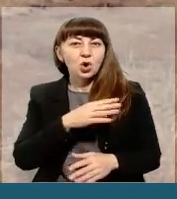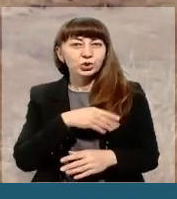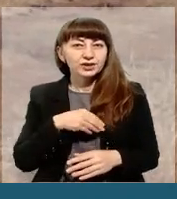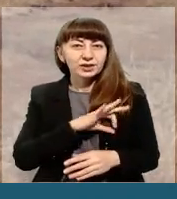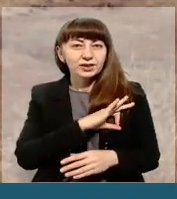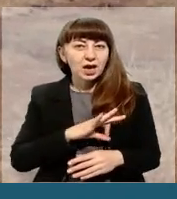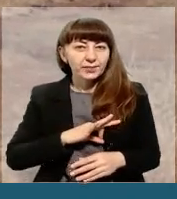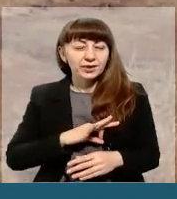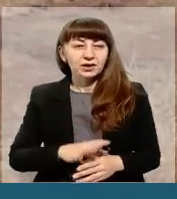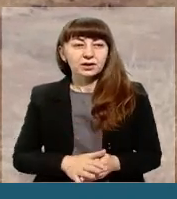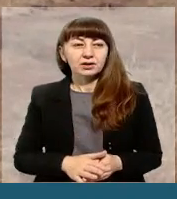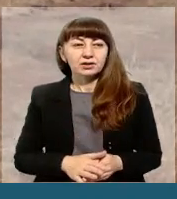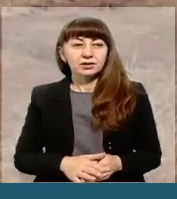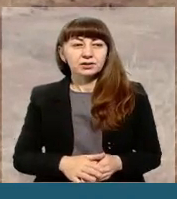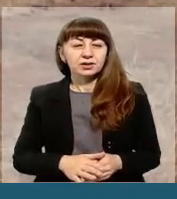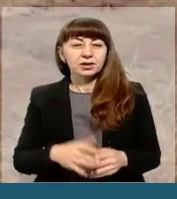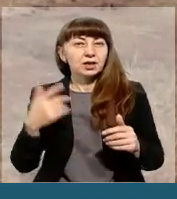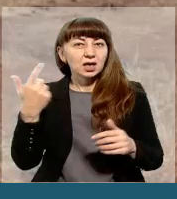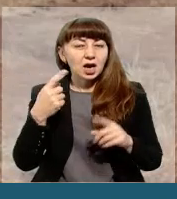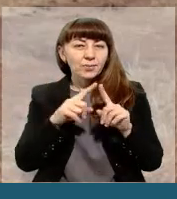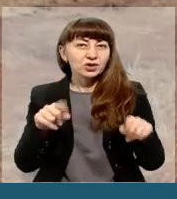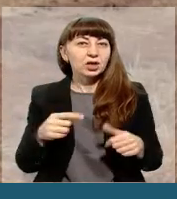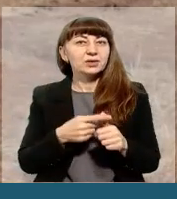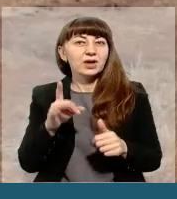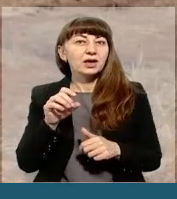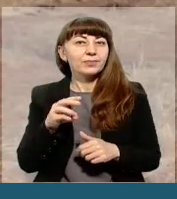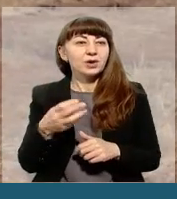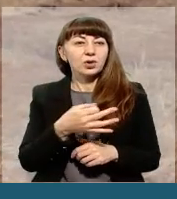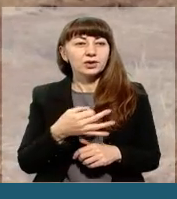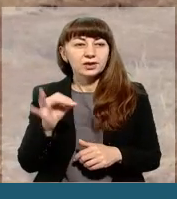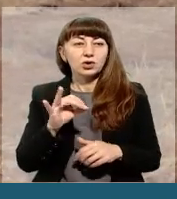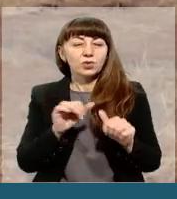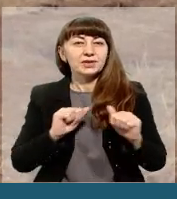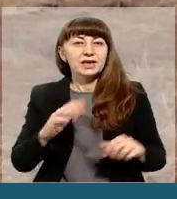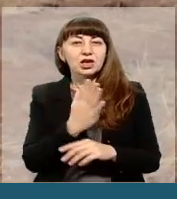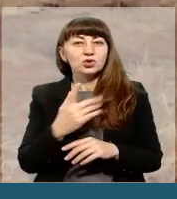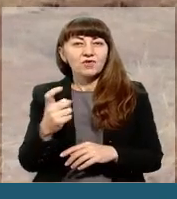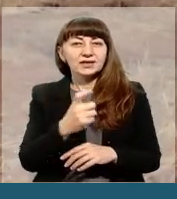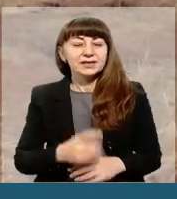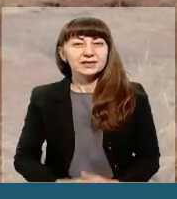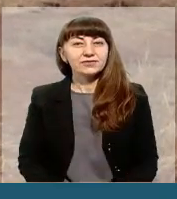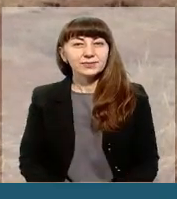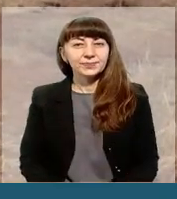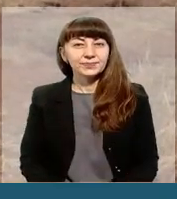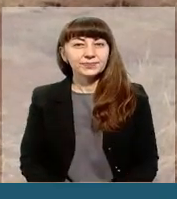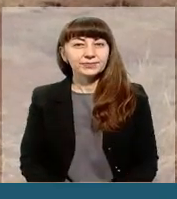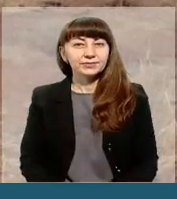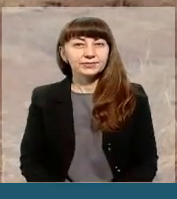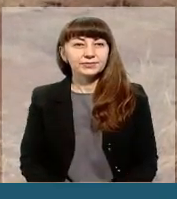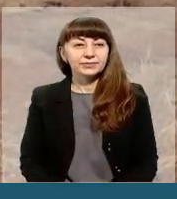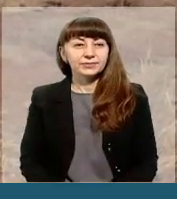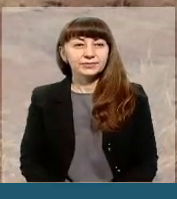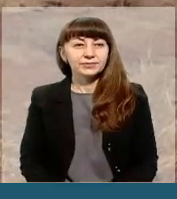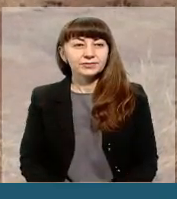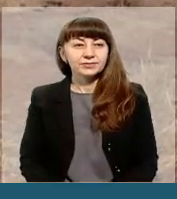орденами и почетными грамотами от акима области и грамотами от комитета лесного хозяйства. Вот что я хочу дополнить. Все.